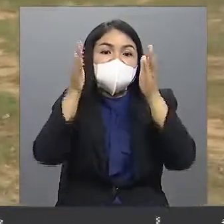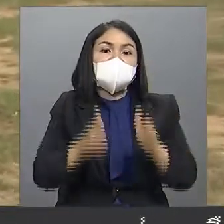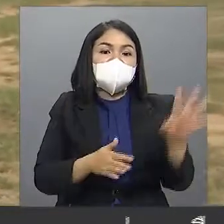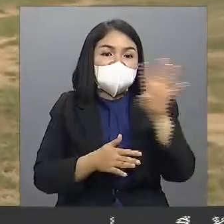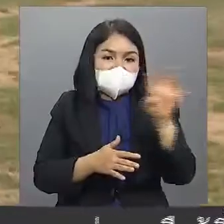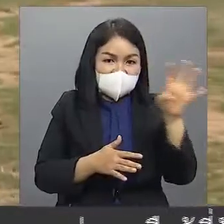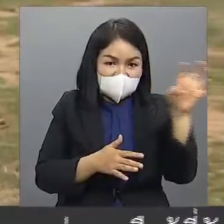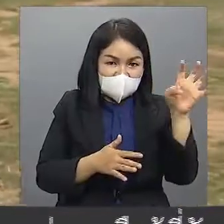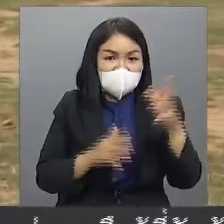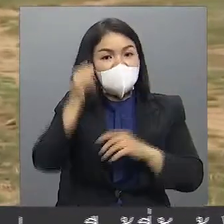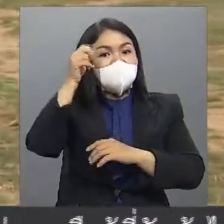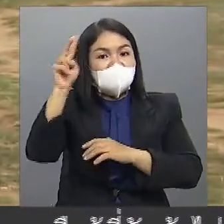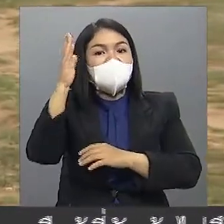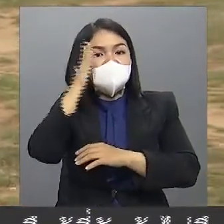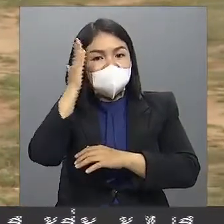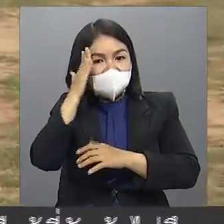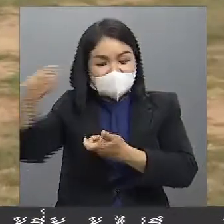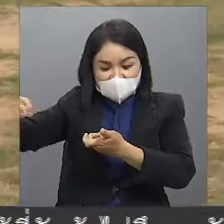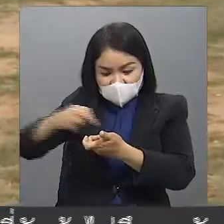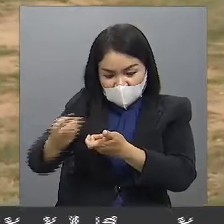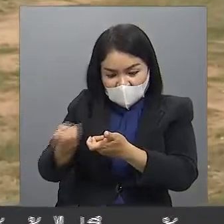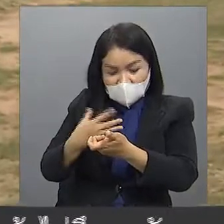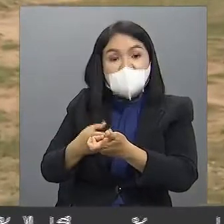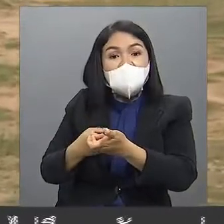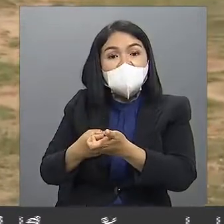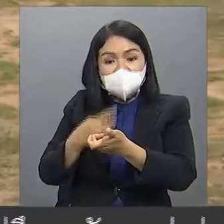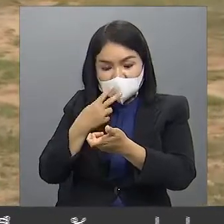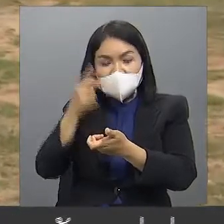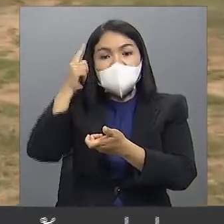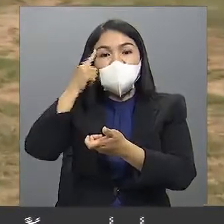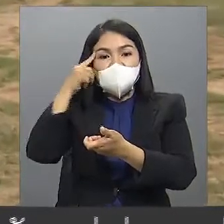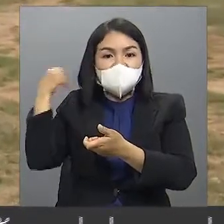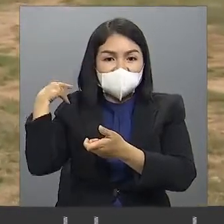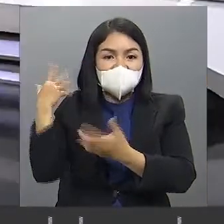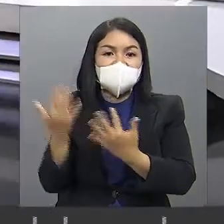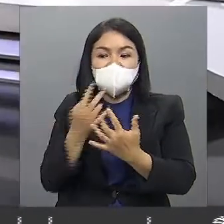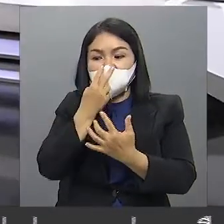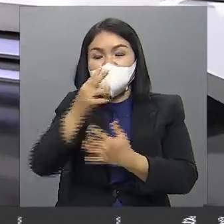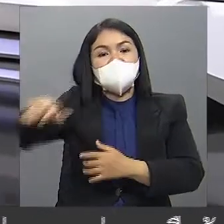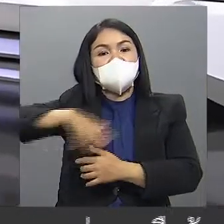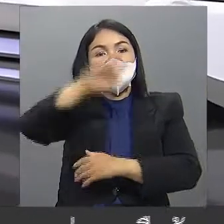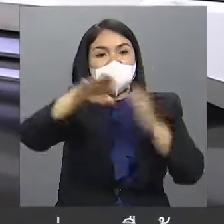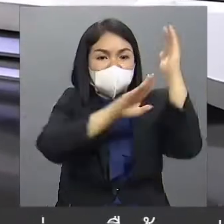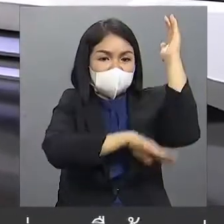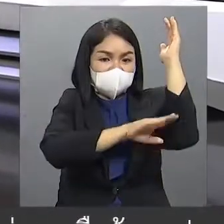วันผ่าน SMS ที่เจ้าหน้าที่จะส่งไปให้ผู้ป่วยค่ะและนี่ก็คือบรรยากาศทั้งหมดจากจังหวัดสงขลาค่ะ ขอบคุณคุณติชิลาค่ะ